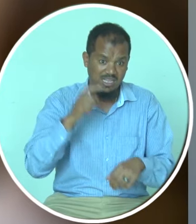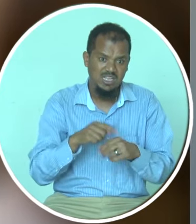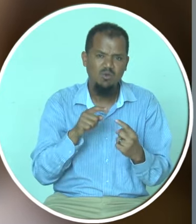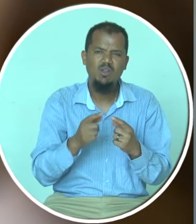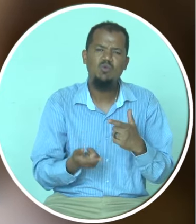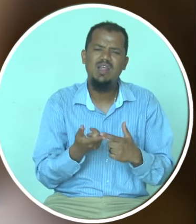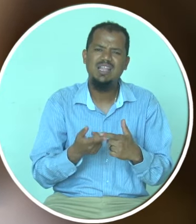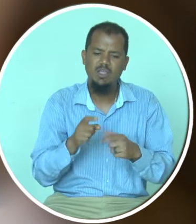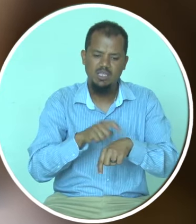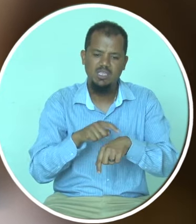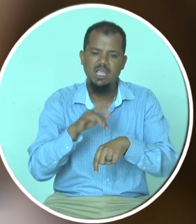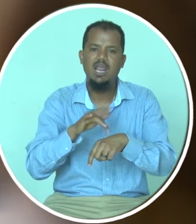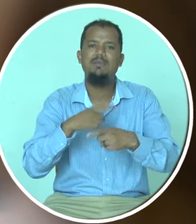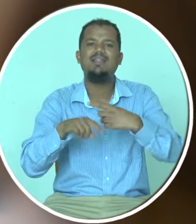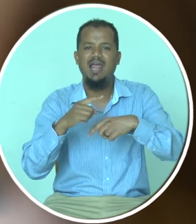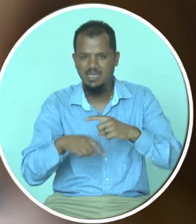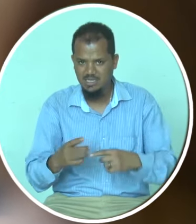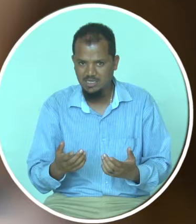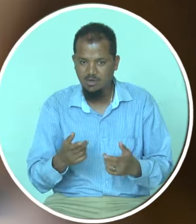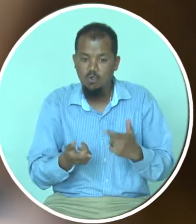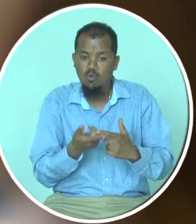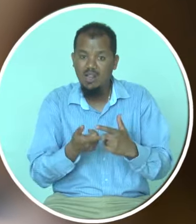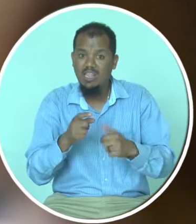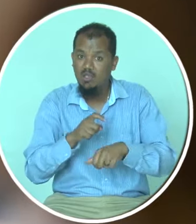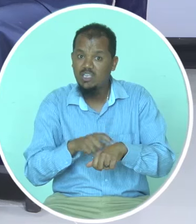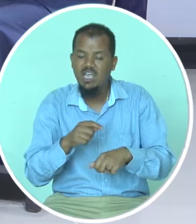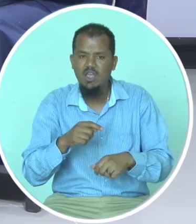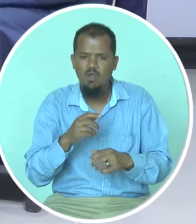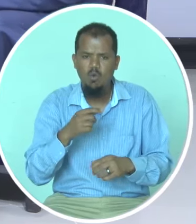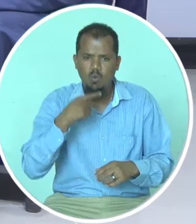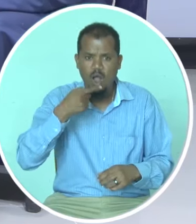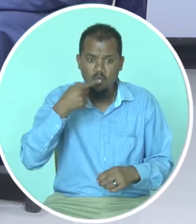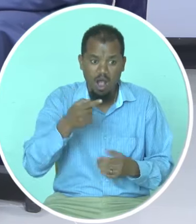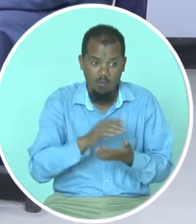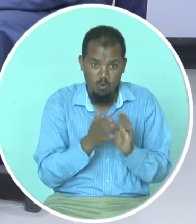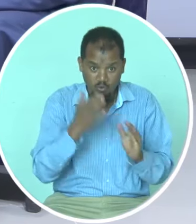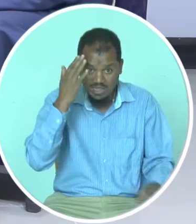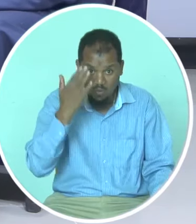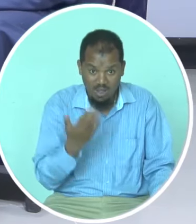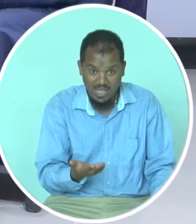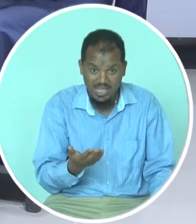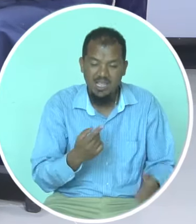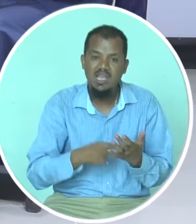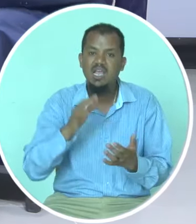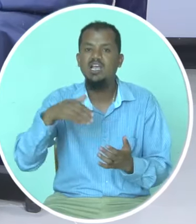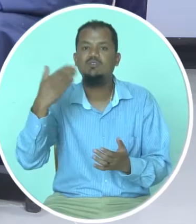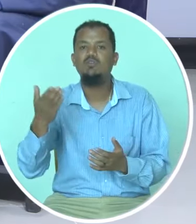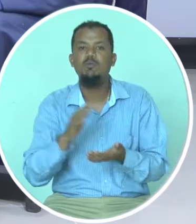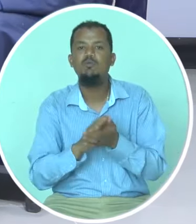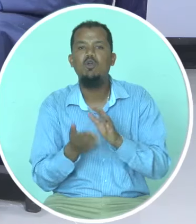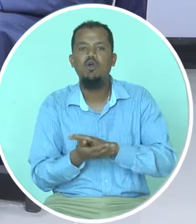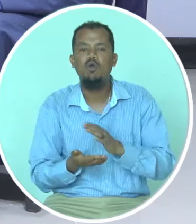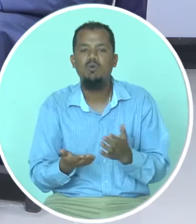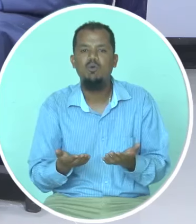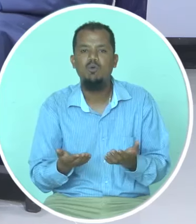ወደ ሁለተኛው ጊዜ ላይ መጣ ወደ ሁለተኛው ጊዜ ቋንቋ መሆኑ ከታወቀ ከዛ በኋላ